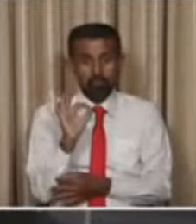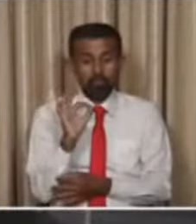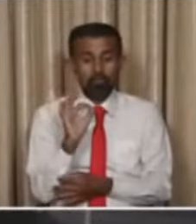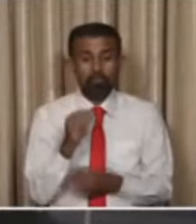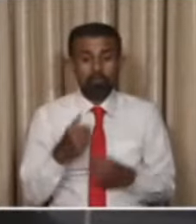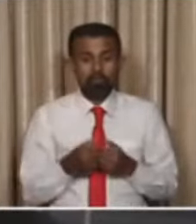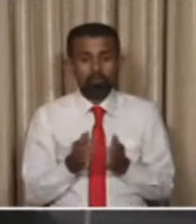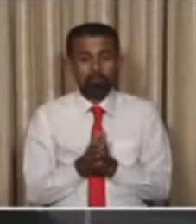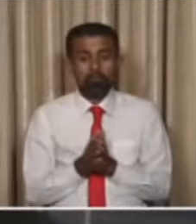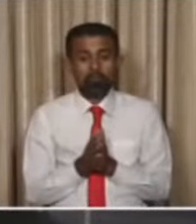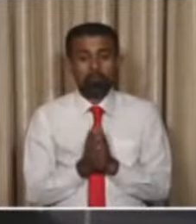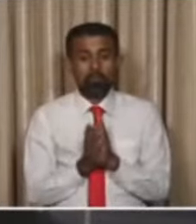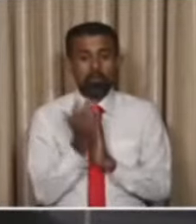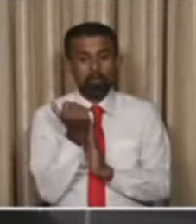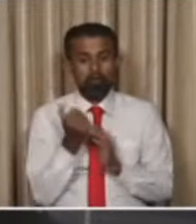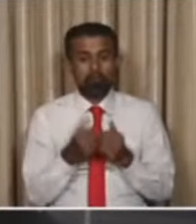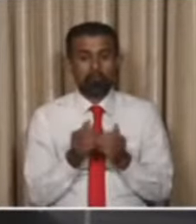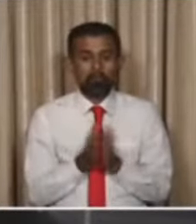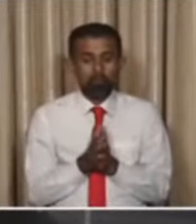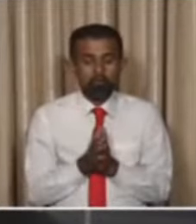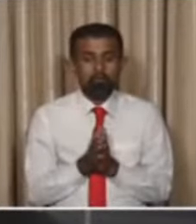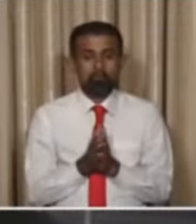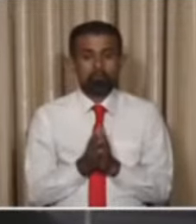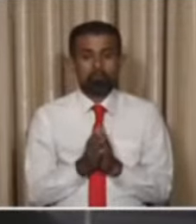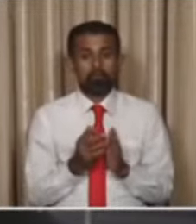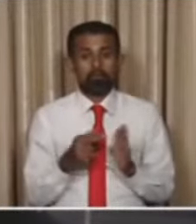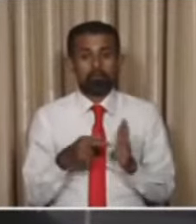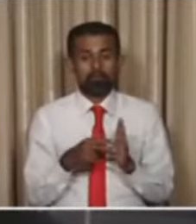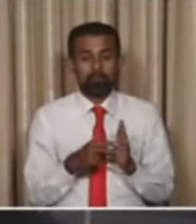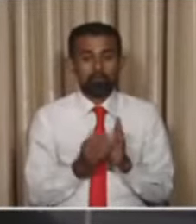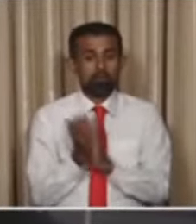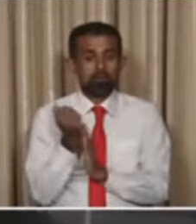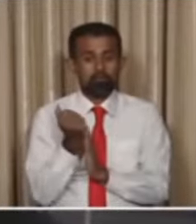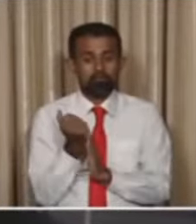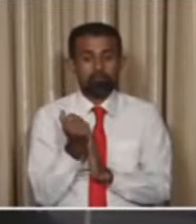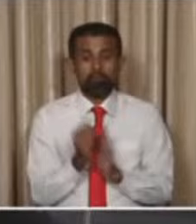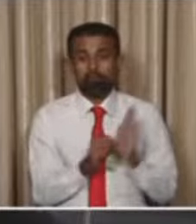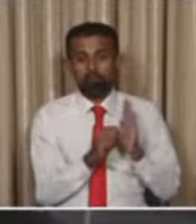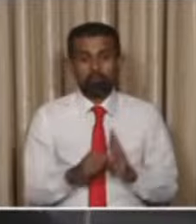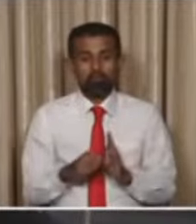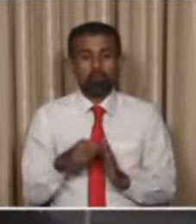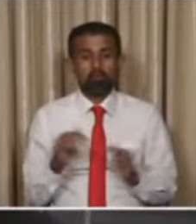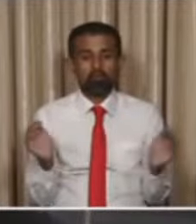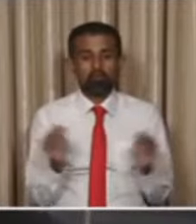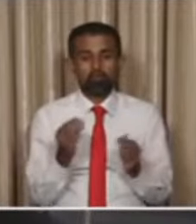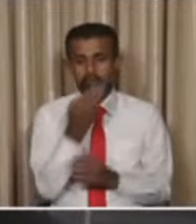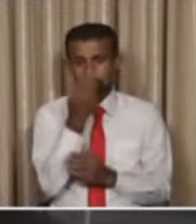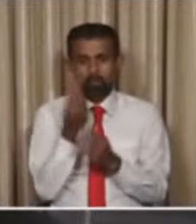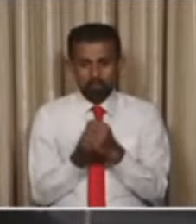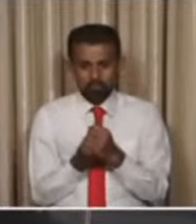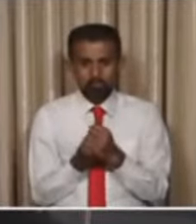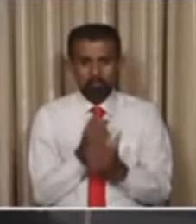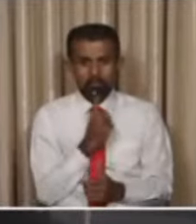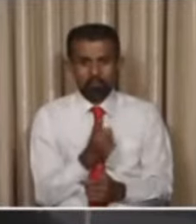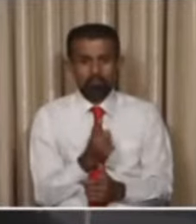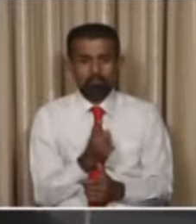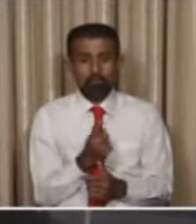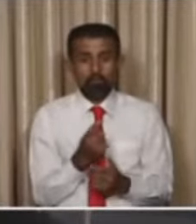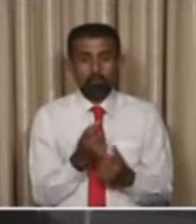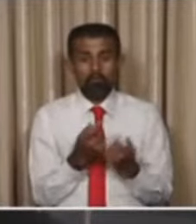තමාගේ වරප්‍රසාද තමාගේ අයිතිය තමාගේ ආර්ථික ස්වෛරීත්වය සූරා කන්නේ මේ රටේ සුළු ජාතීන් කියලා ඒවා තමයි